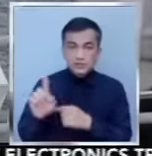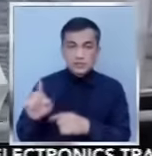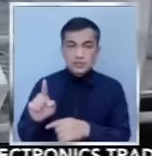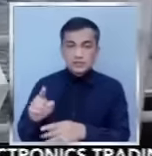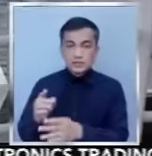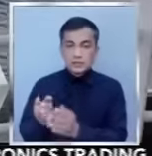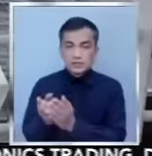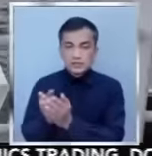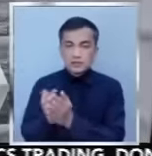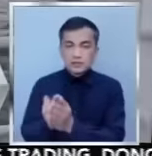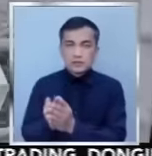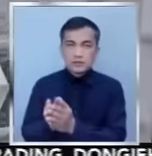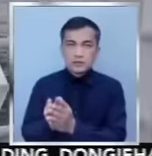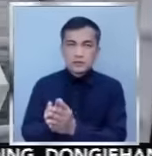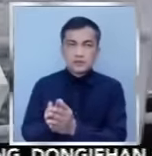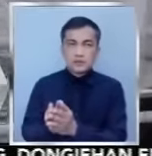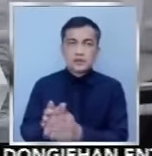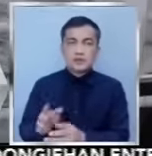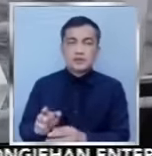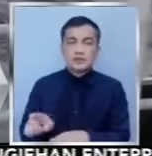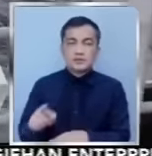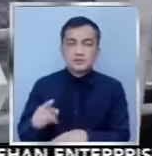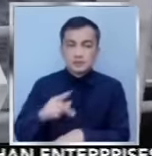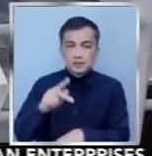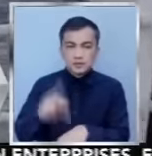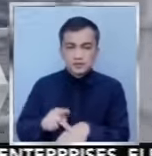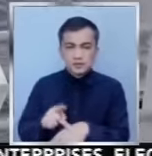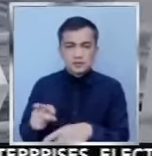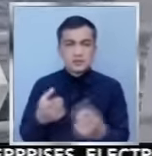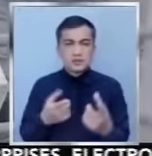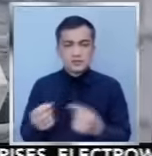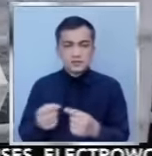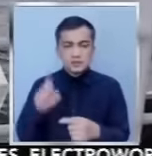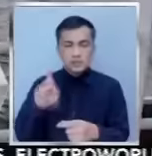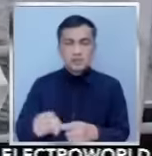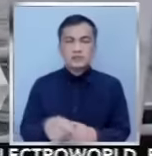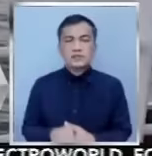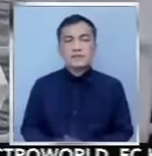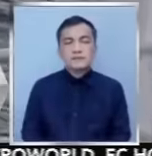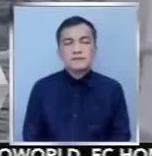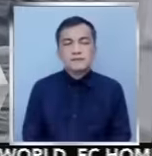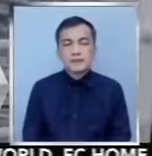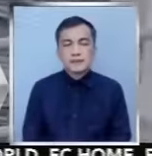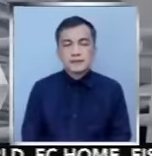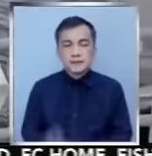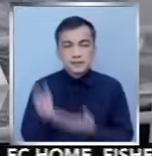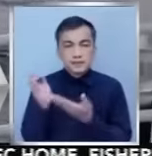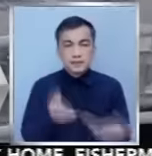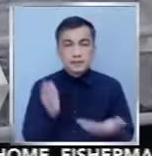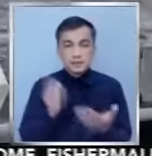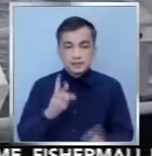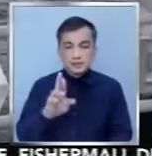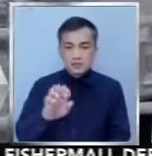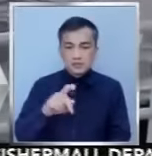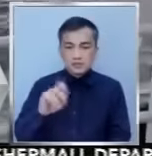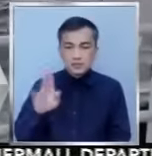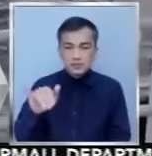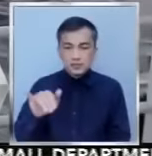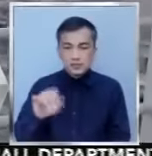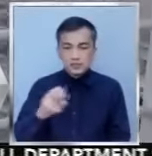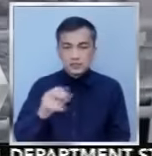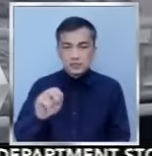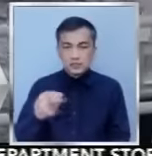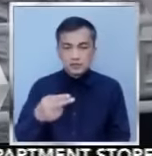fisheries and aquatic resources na nagsagawa lang dapat ng resupply mission sa scar borol para sa ating mga